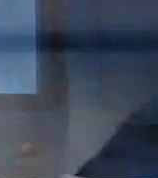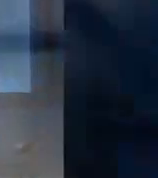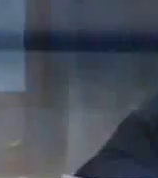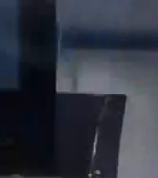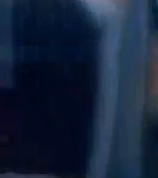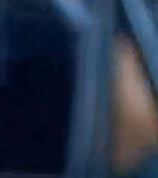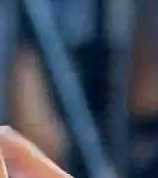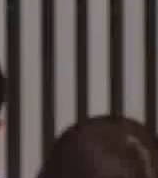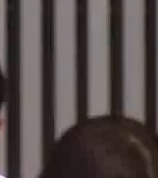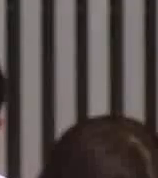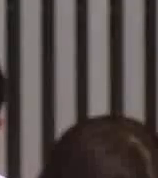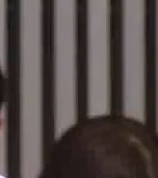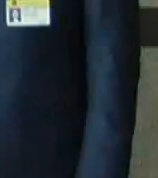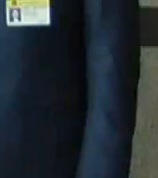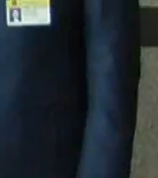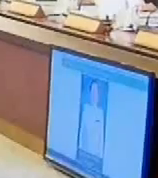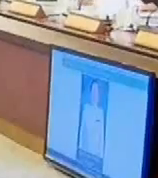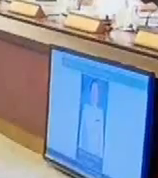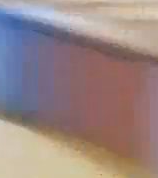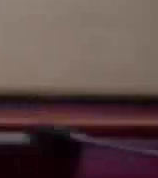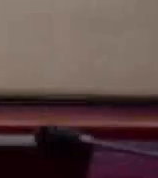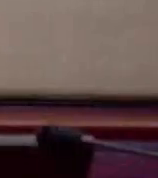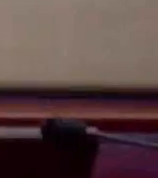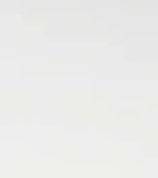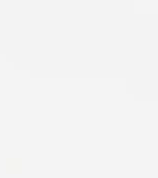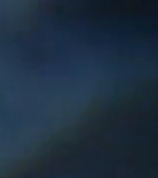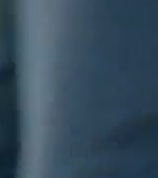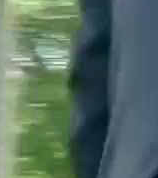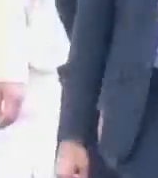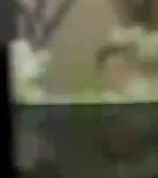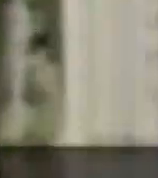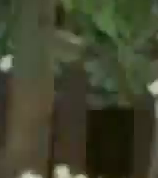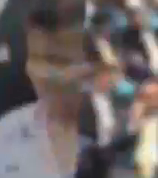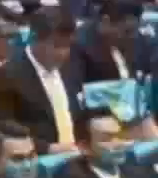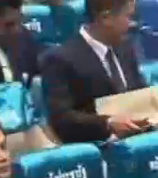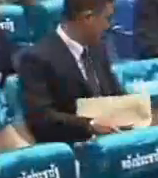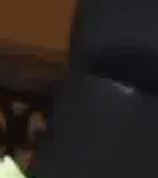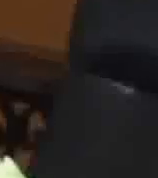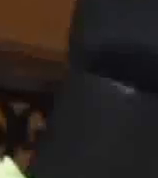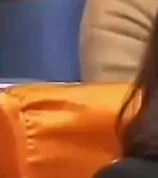We'll be right back.